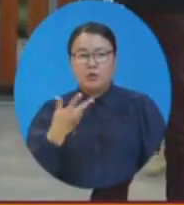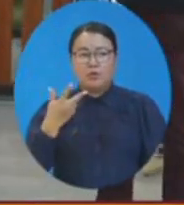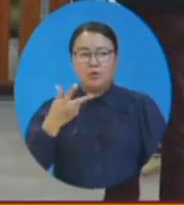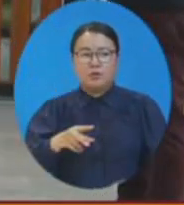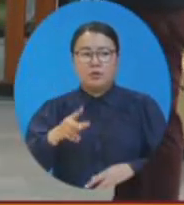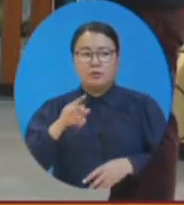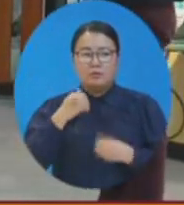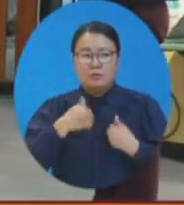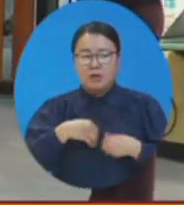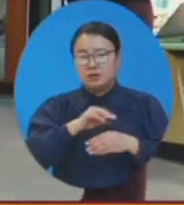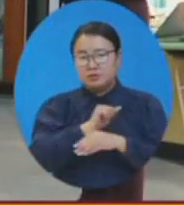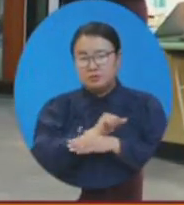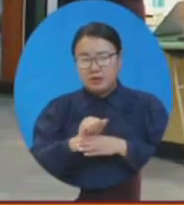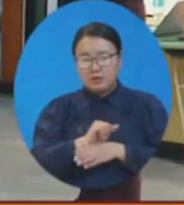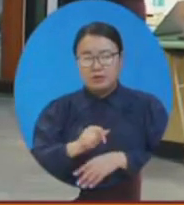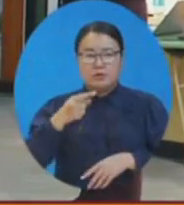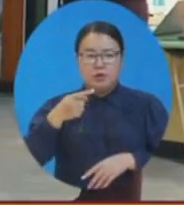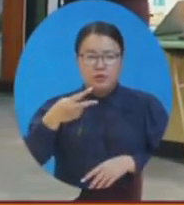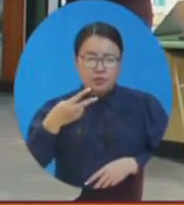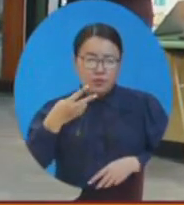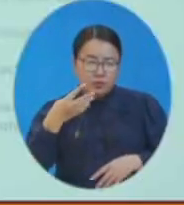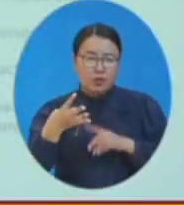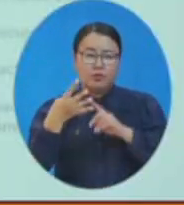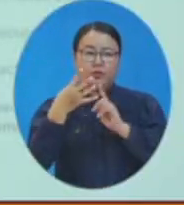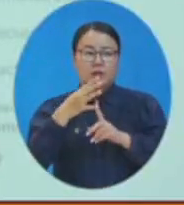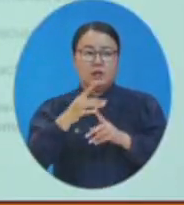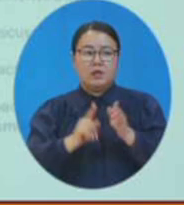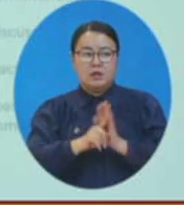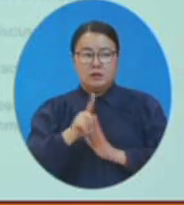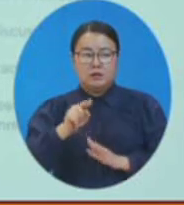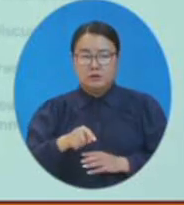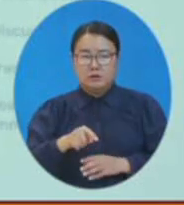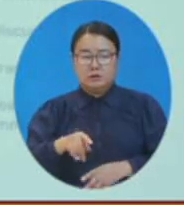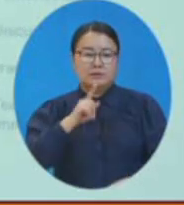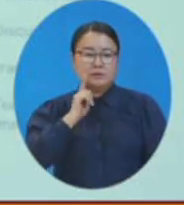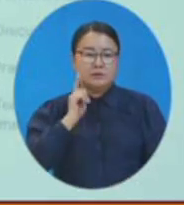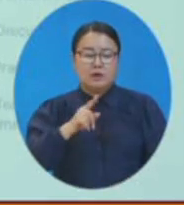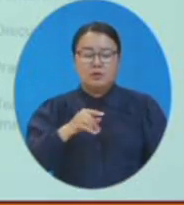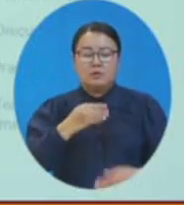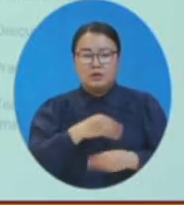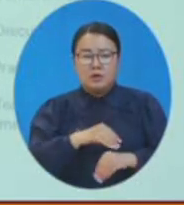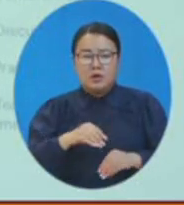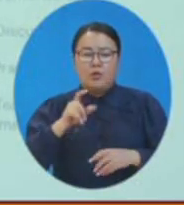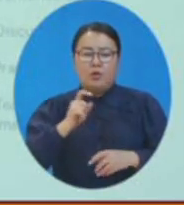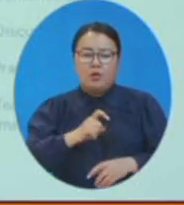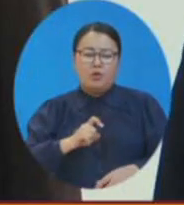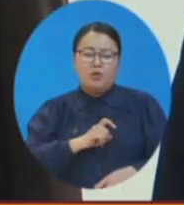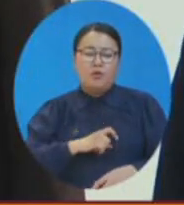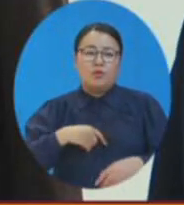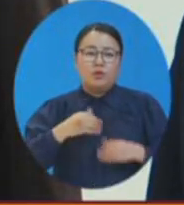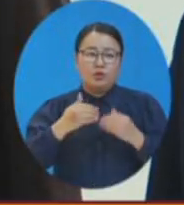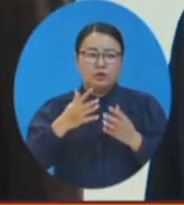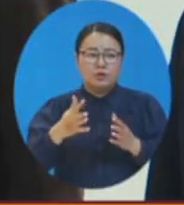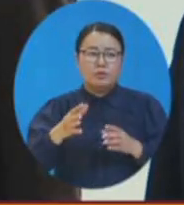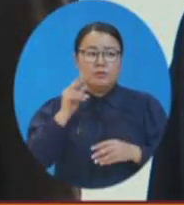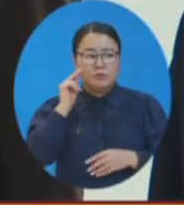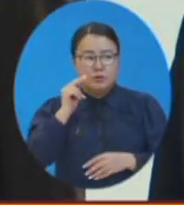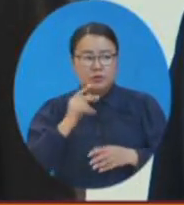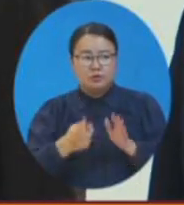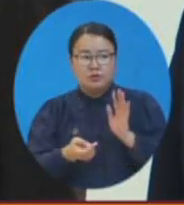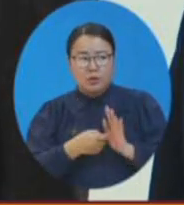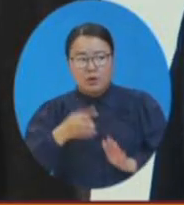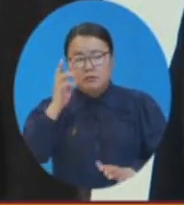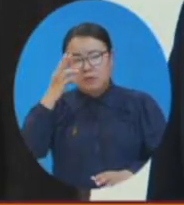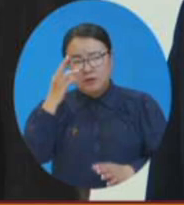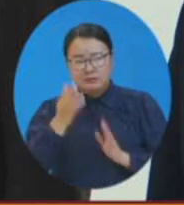сургагч багш бэлтгэх дөрөвдүгээр удаагийн хөтөлбөр эхэллээ. Сургагч багш нар социал демократ үзэл, хувь хүний хөгжил, сургагч багшийн хөр мэдлэг, ур чадвар зэрэг